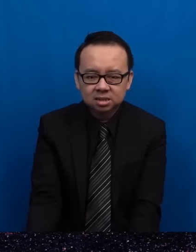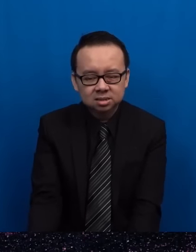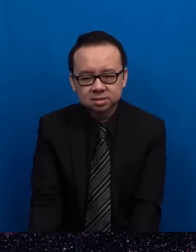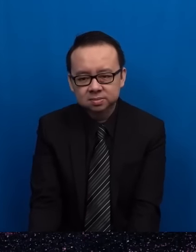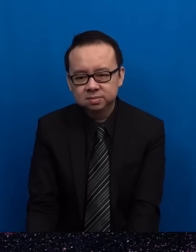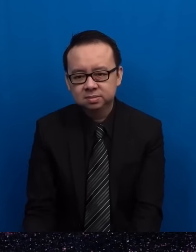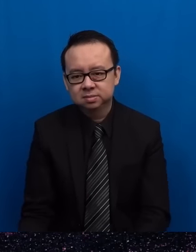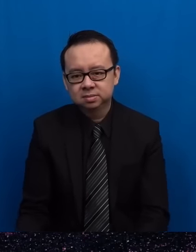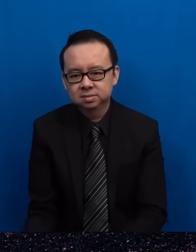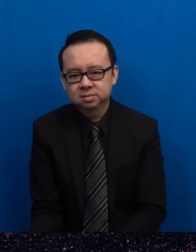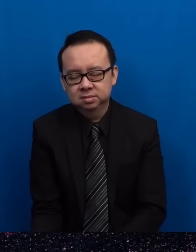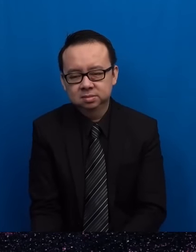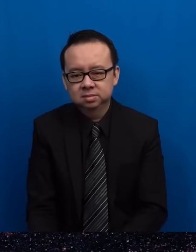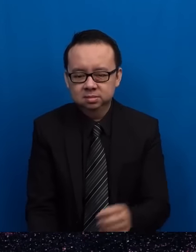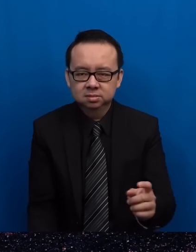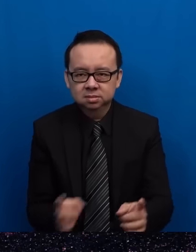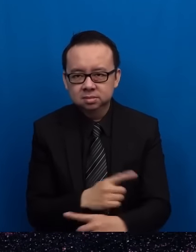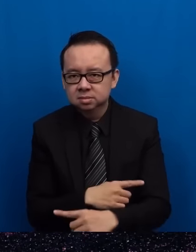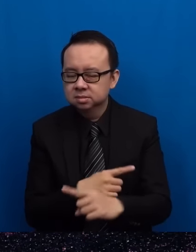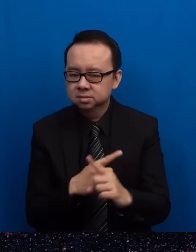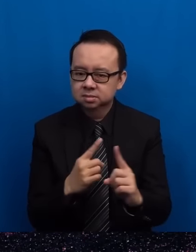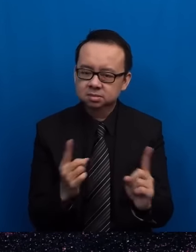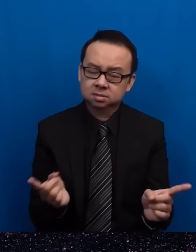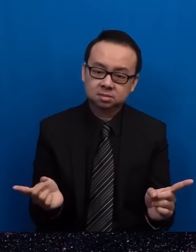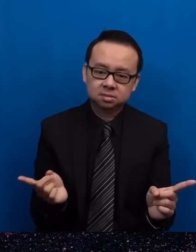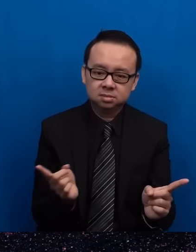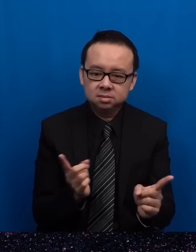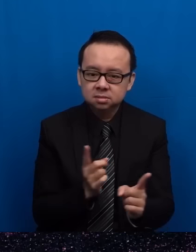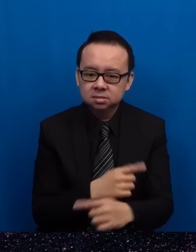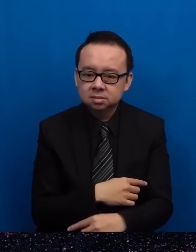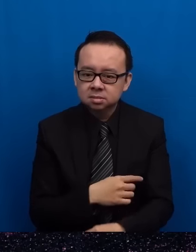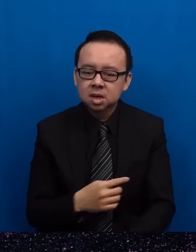katakan kata engkau diganti dengan kata aku, mu janjiku.